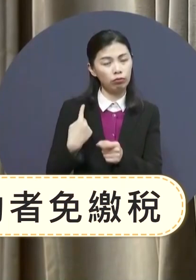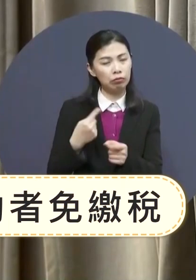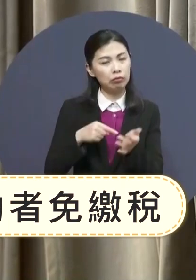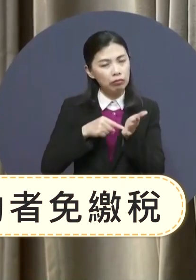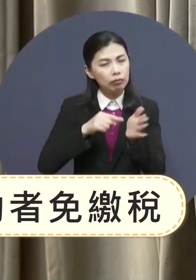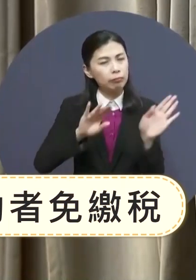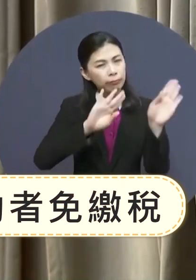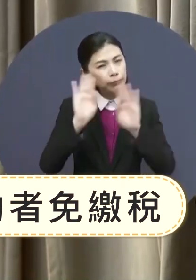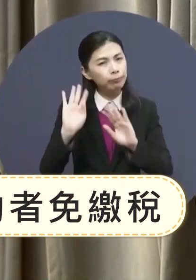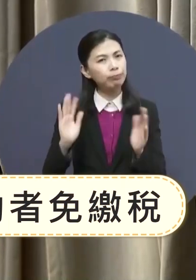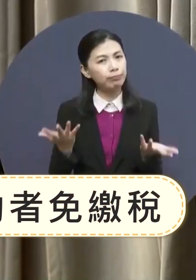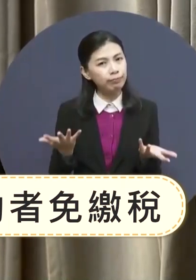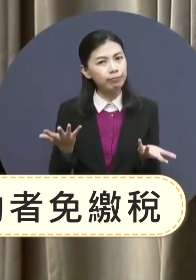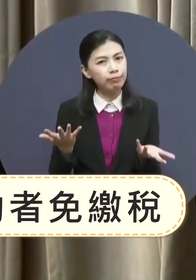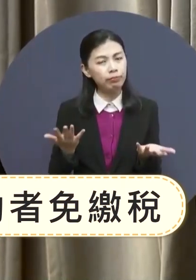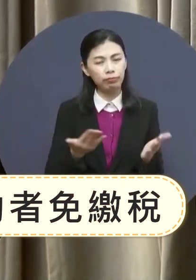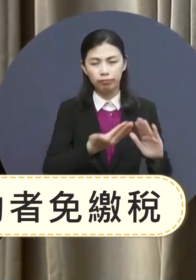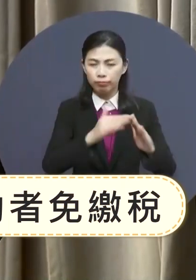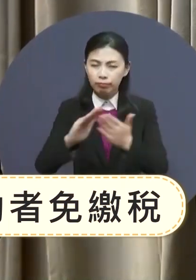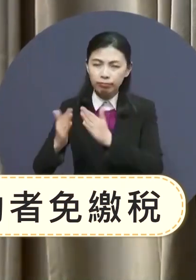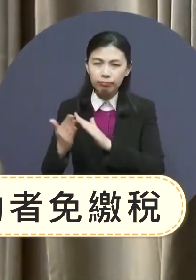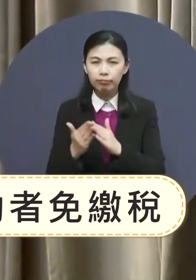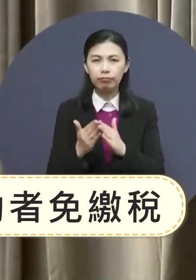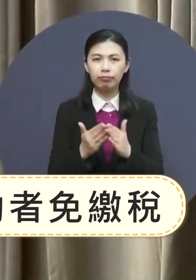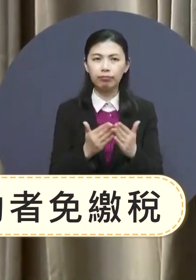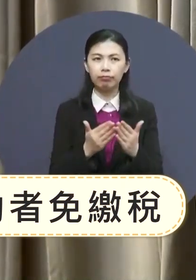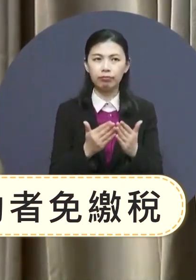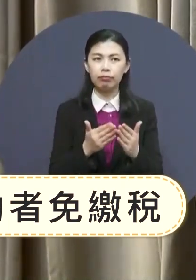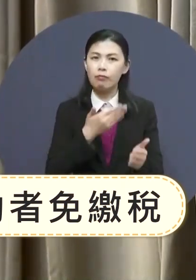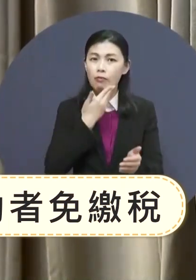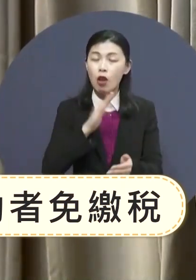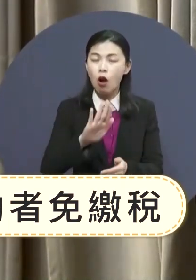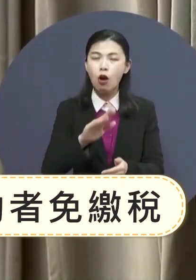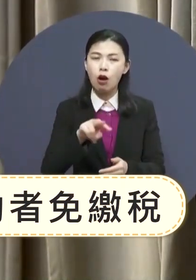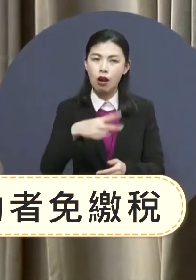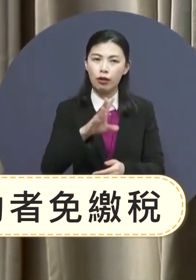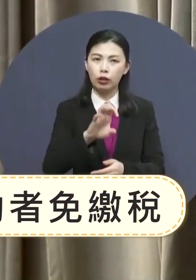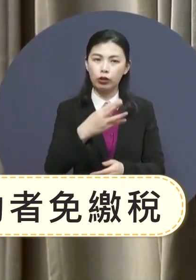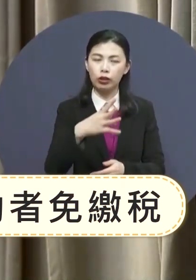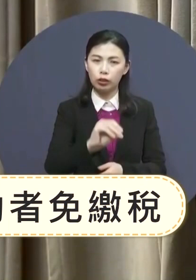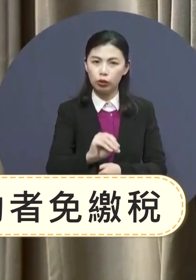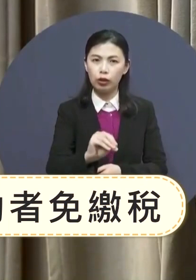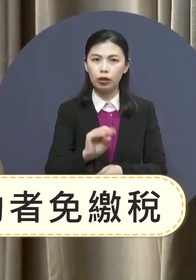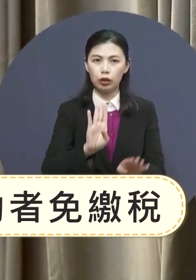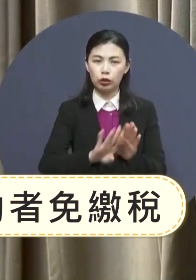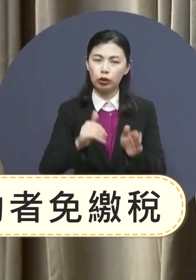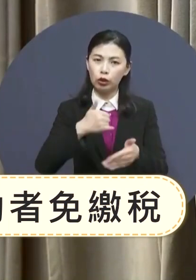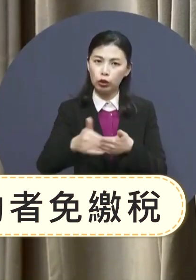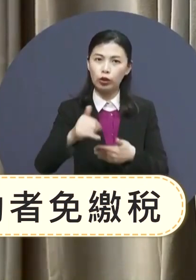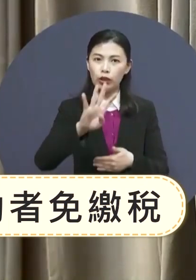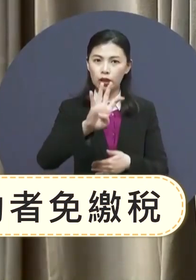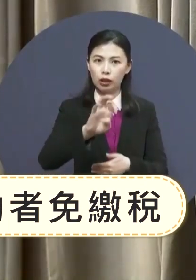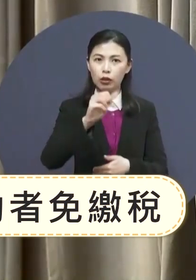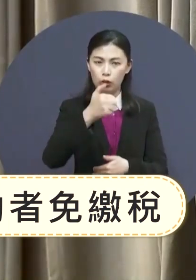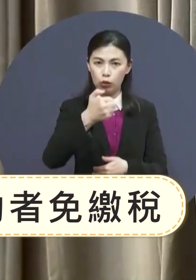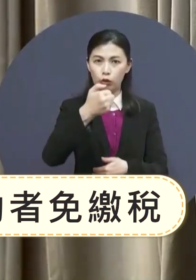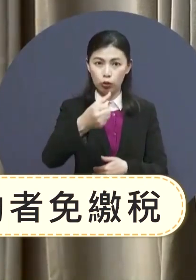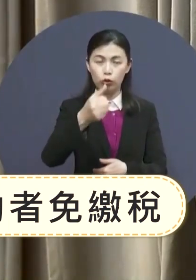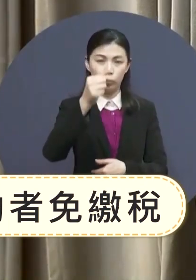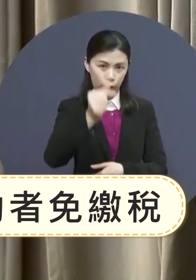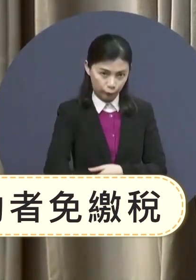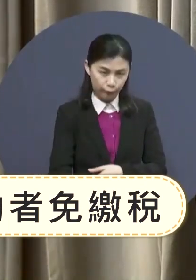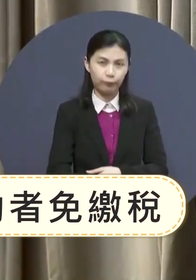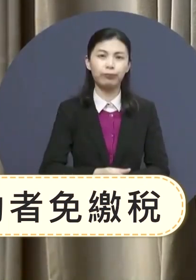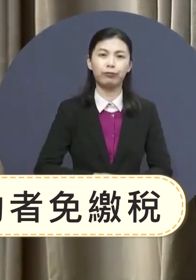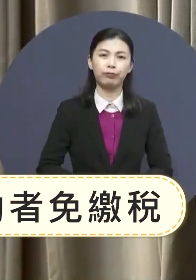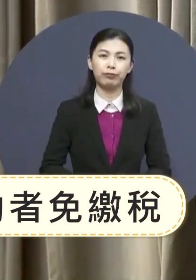呢，大概可以适用的户数有294万户，那退税的金额有455亿元。那这个部分原